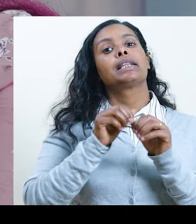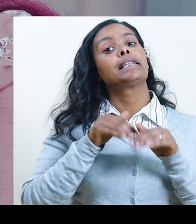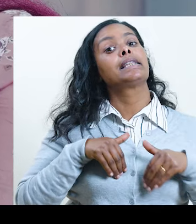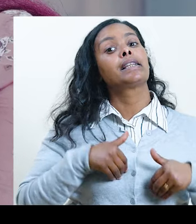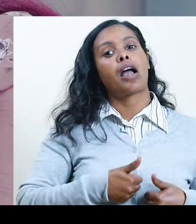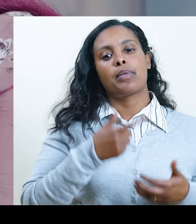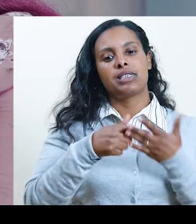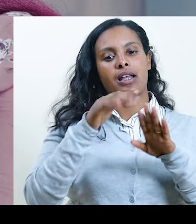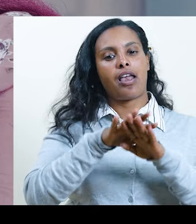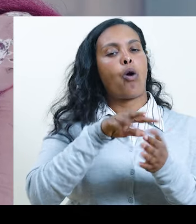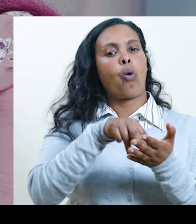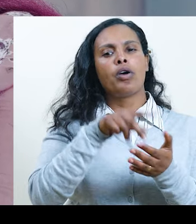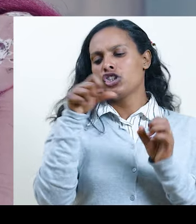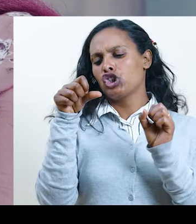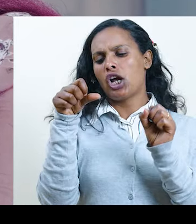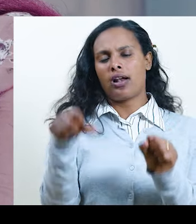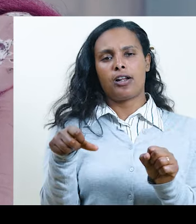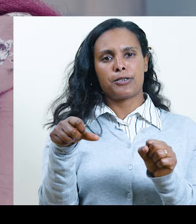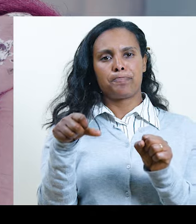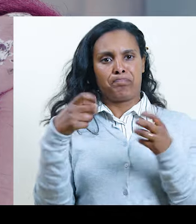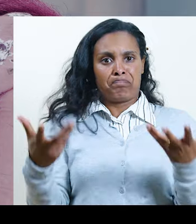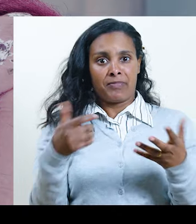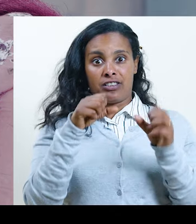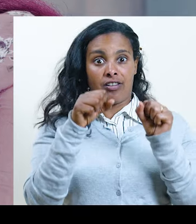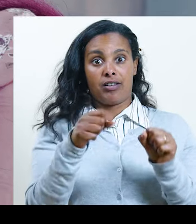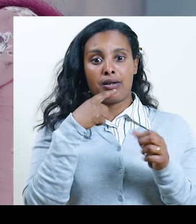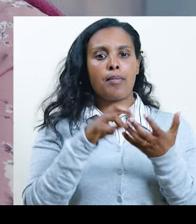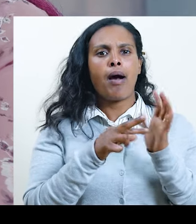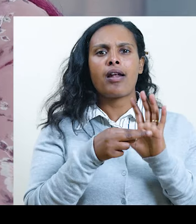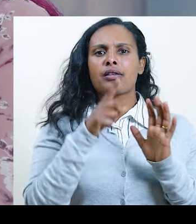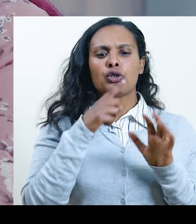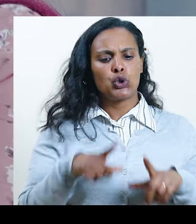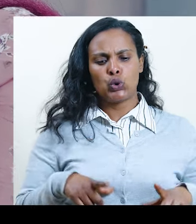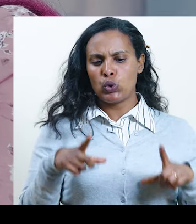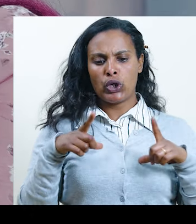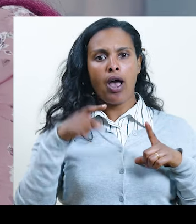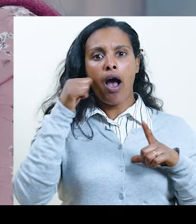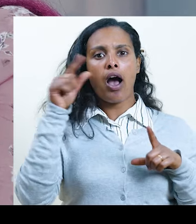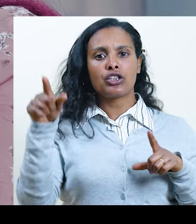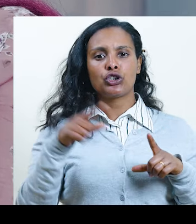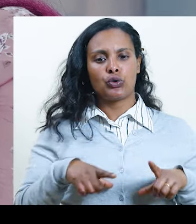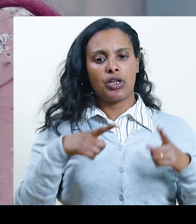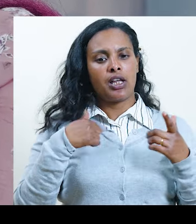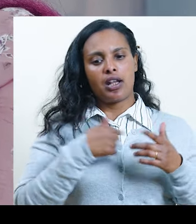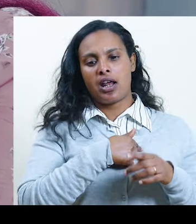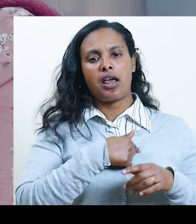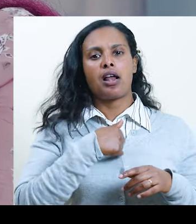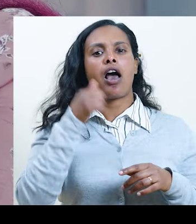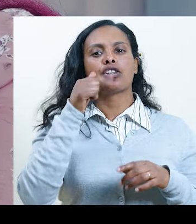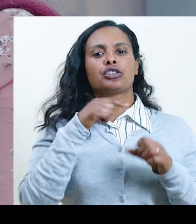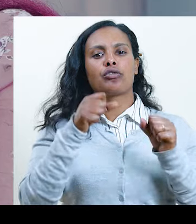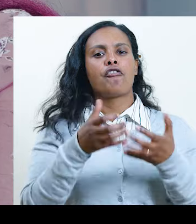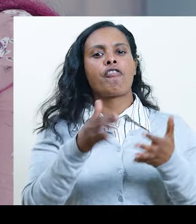ነው እዚህ ጋር ያቆመኝ ትችያለሽ የሚከብድሽ ነገር የለም ማለት በቃ ኑሪ አንቺ ኑሪ እኔ ላንቺ